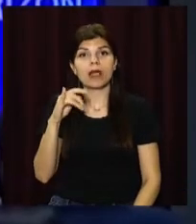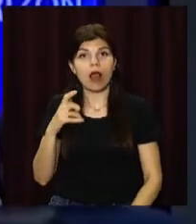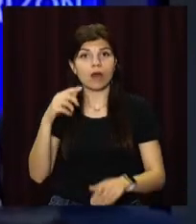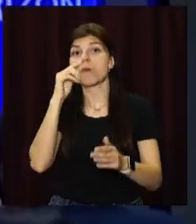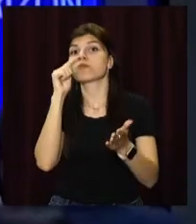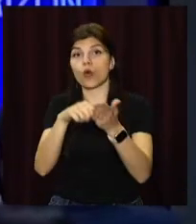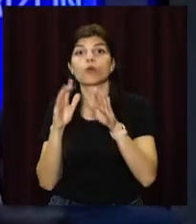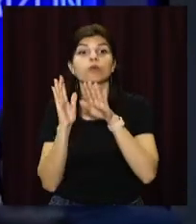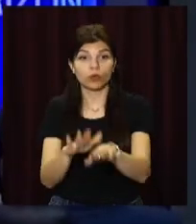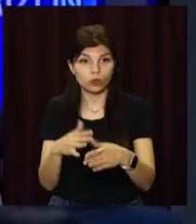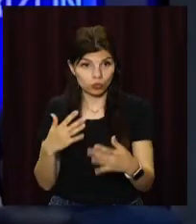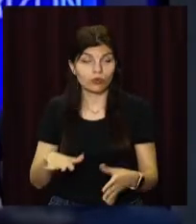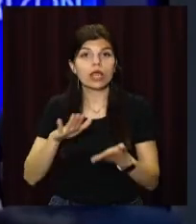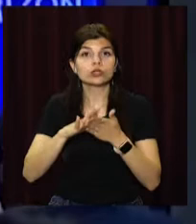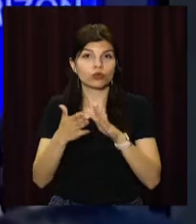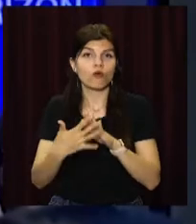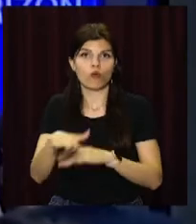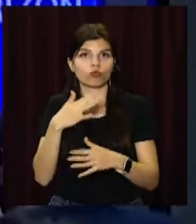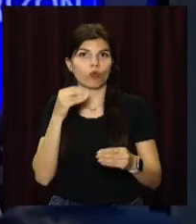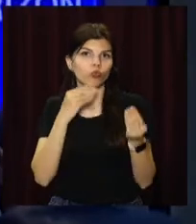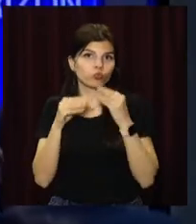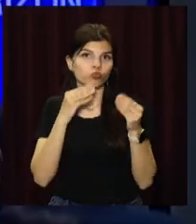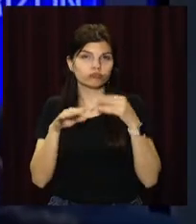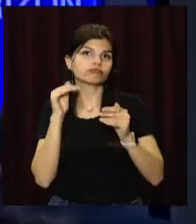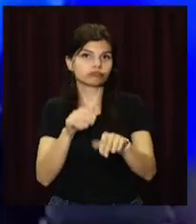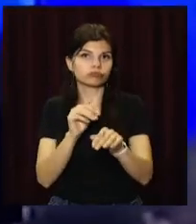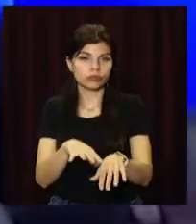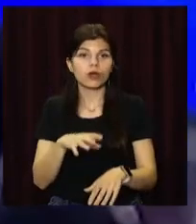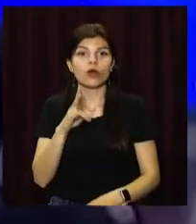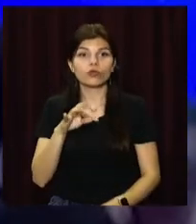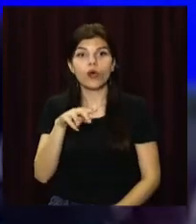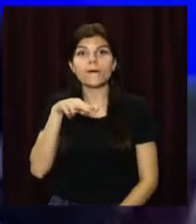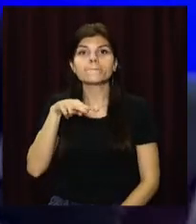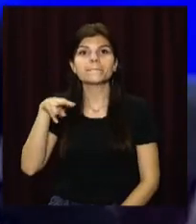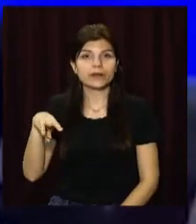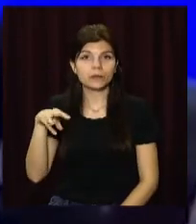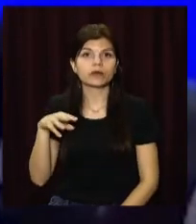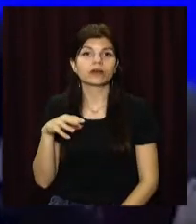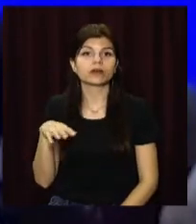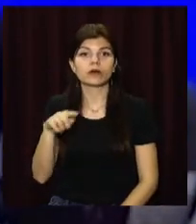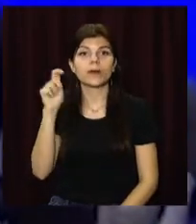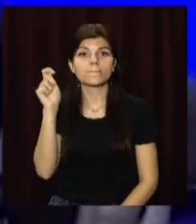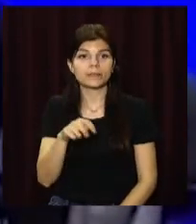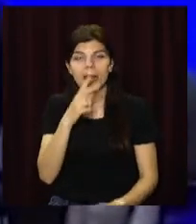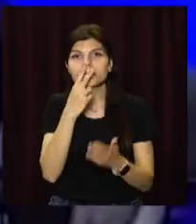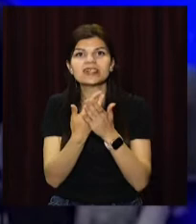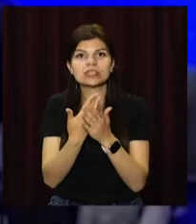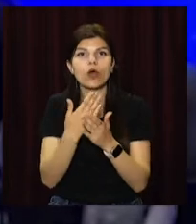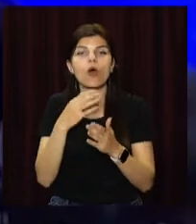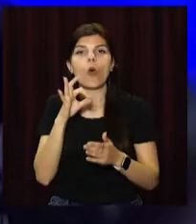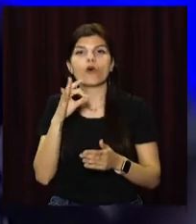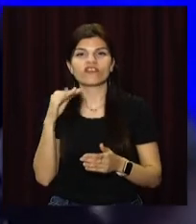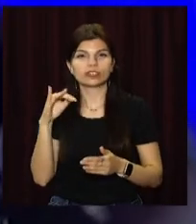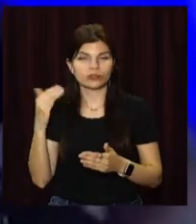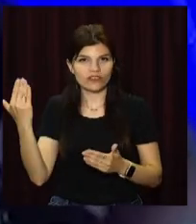зібрання, ситуація на дорогах покращилася. Окрім прем'єра, на Ukraine Invest Talks Дніпро приїхали представники Офісу